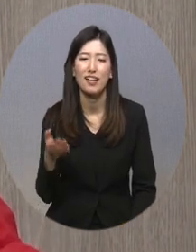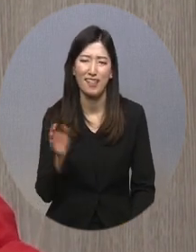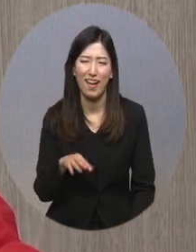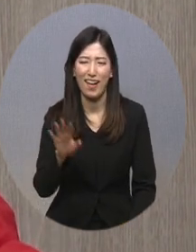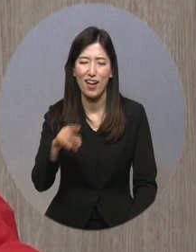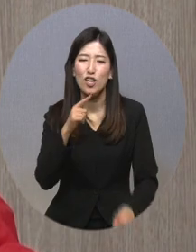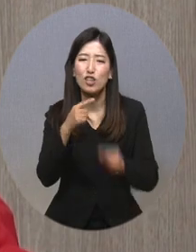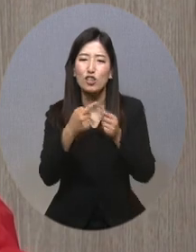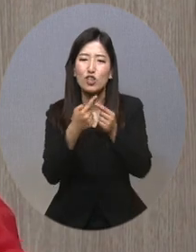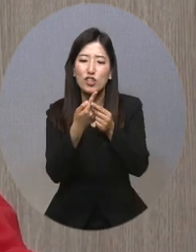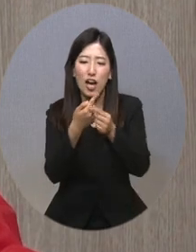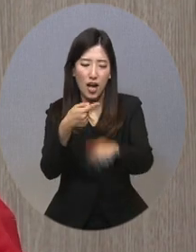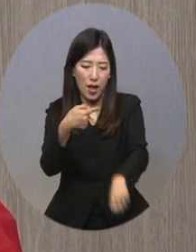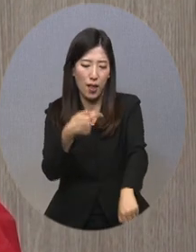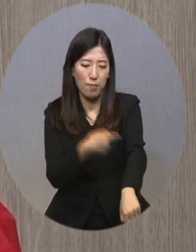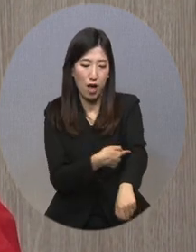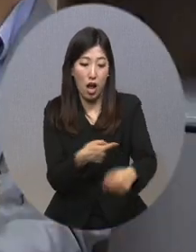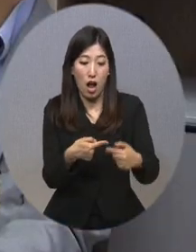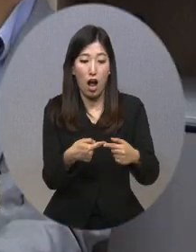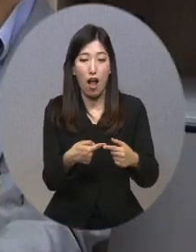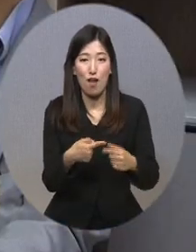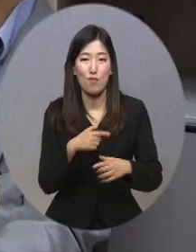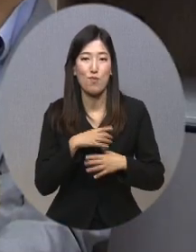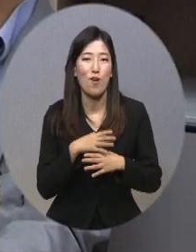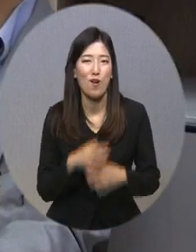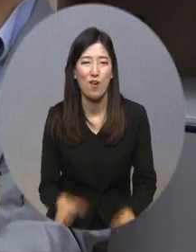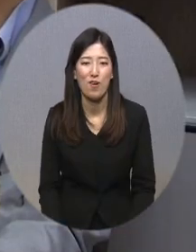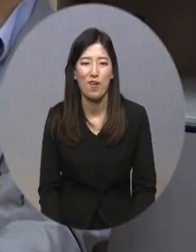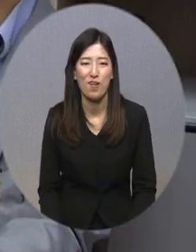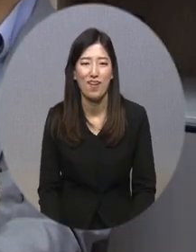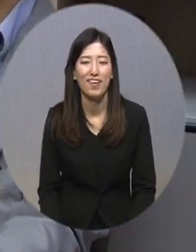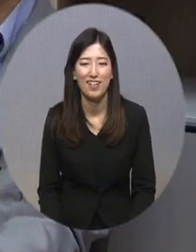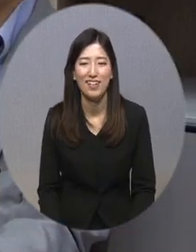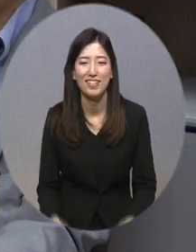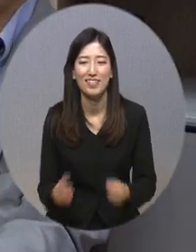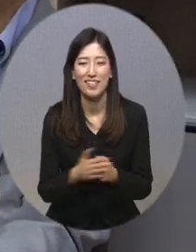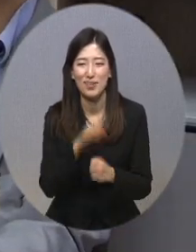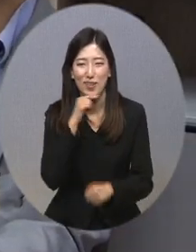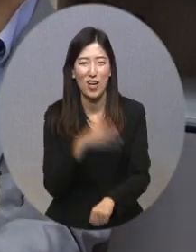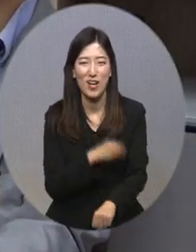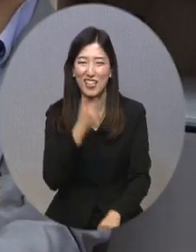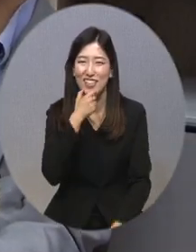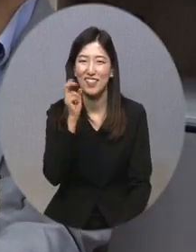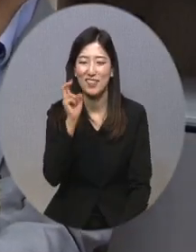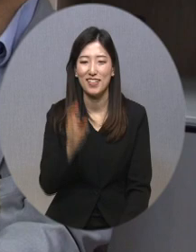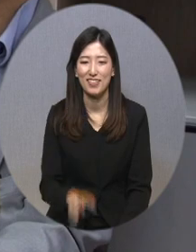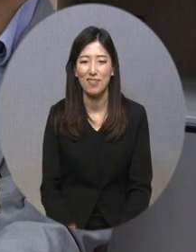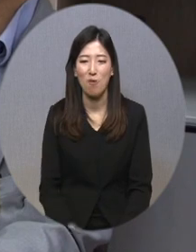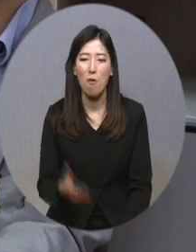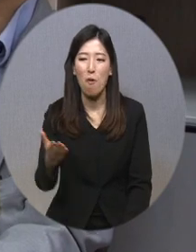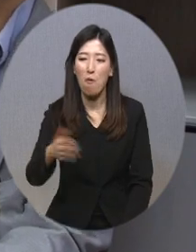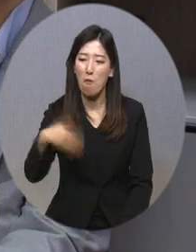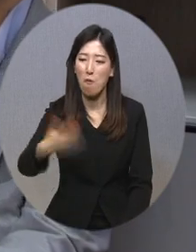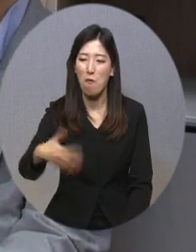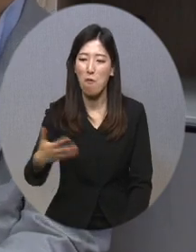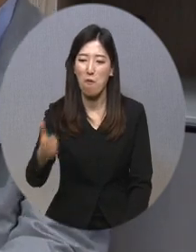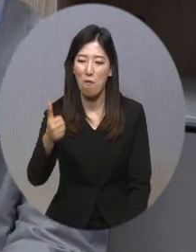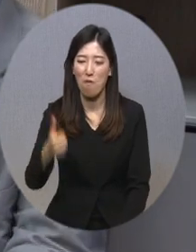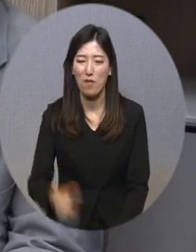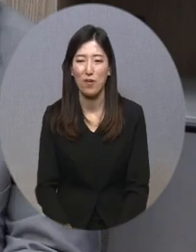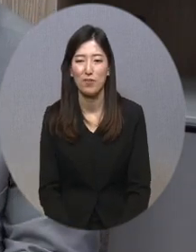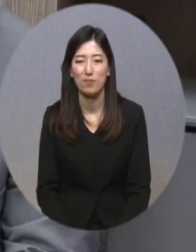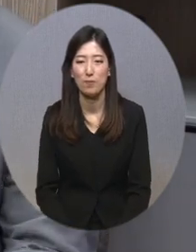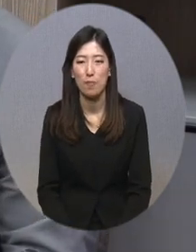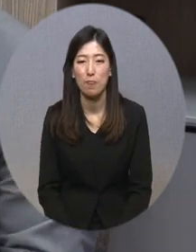들어가야 되니까 네, 겁이 나잖아요. 예, 아마 그런 게 더 부분이 클 것 같아요. 네, 용감하신 거예요. 하여튼 남한테